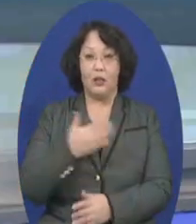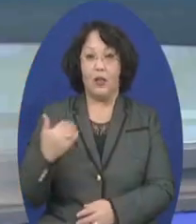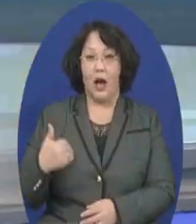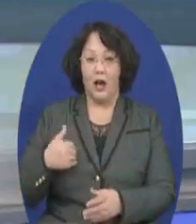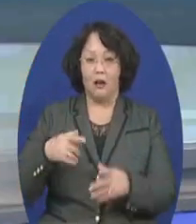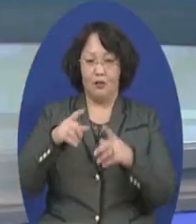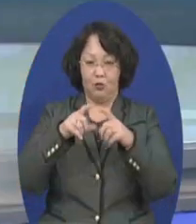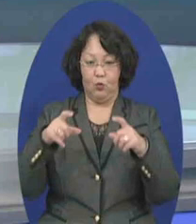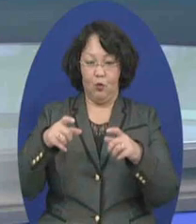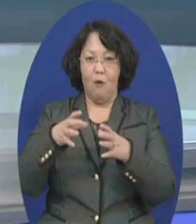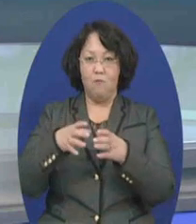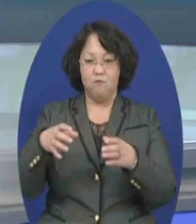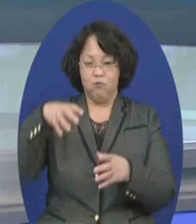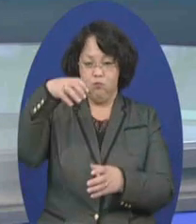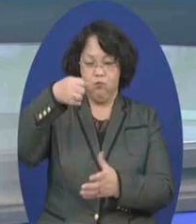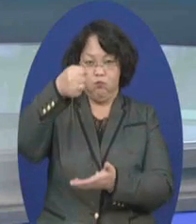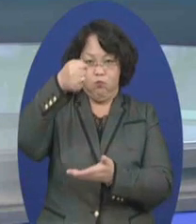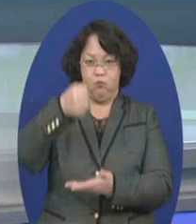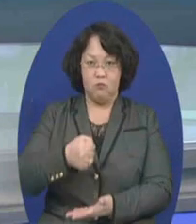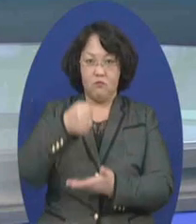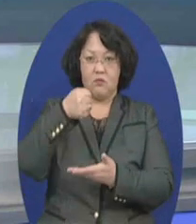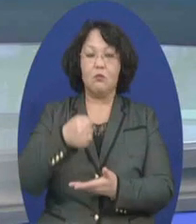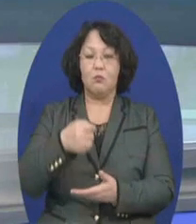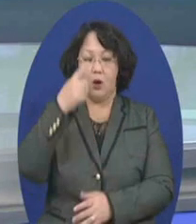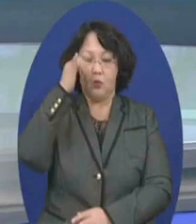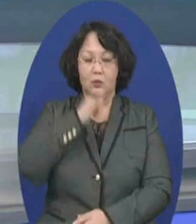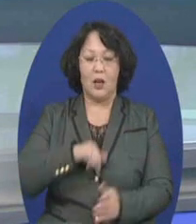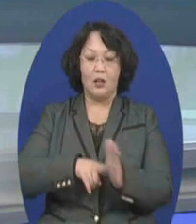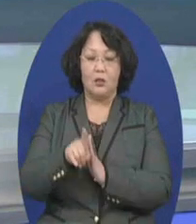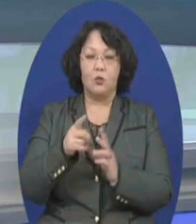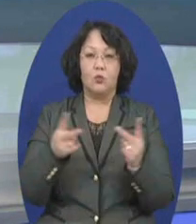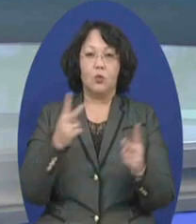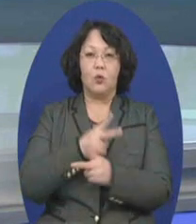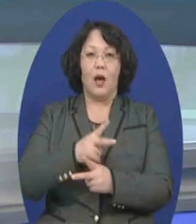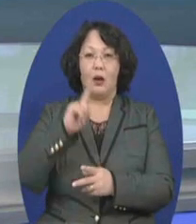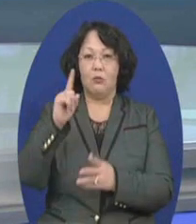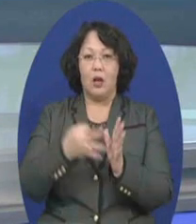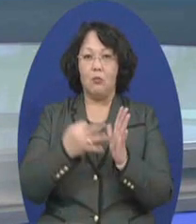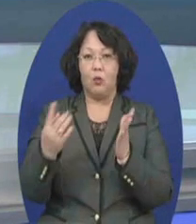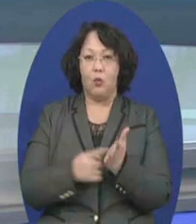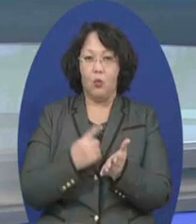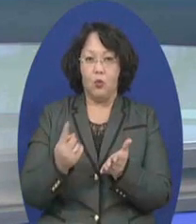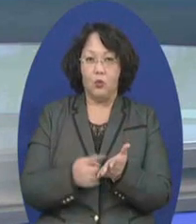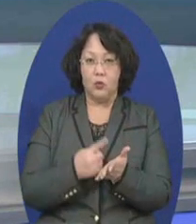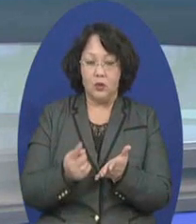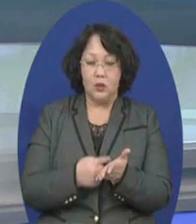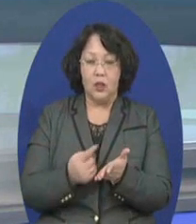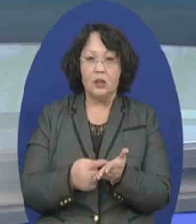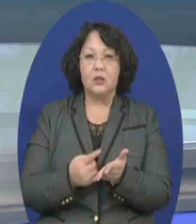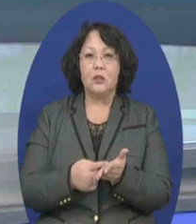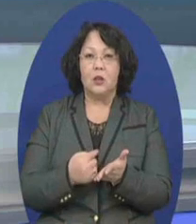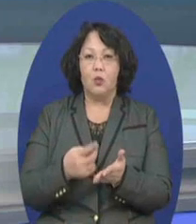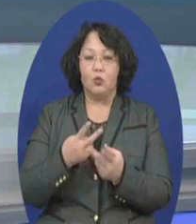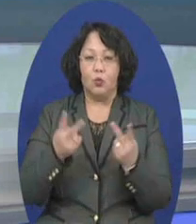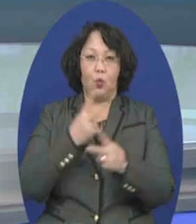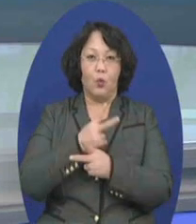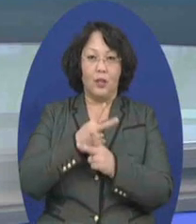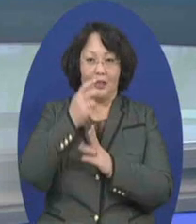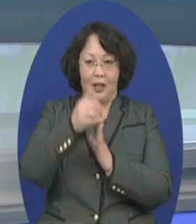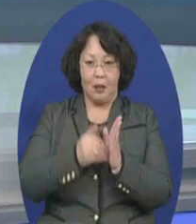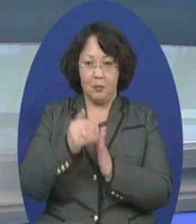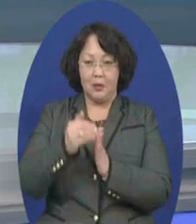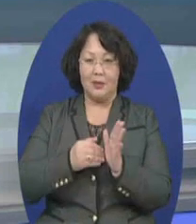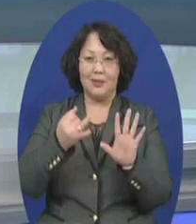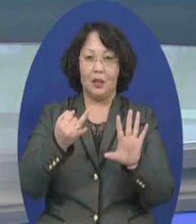тамаг, дөрвөлжин тамаг дарсан Монгол улсын анхдугаар үндсэн хуулийн 18 хуудас их бичиг үндсэн хуулийн зүйл заалтыг тайлбарлсан